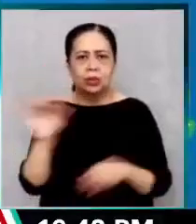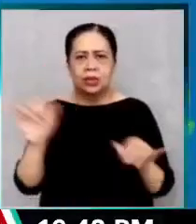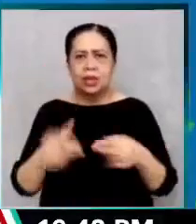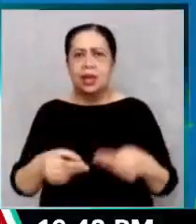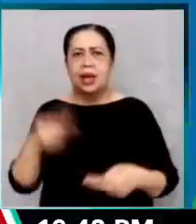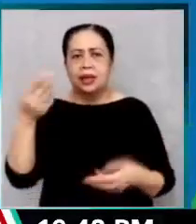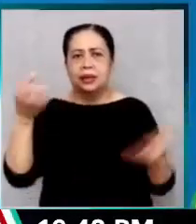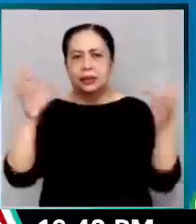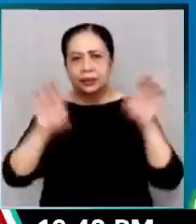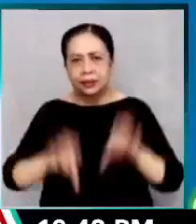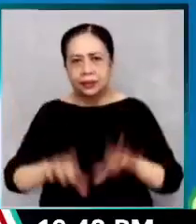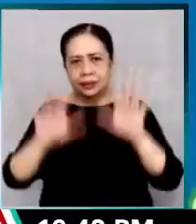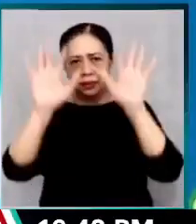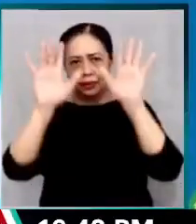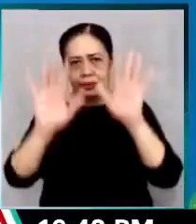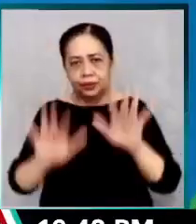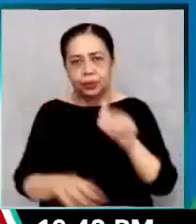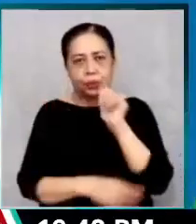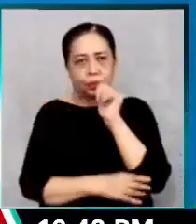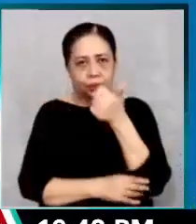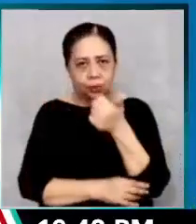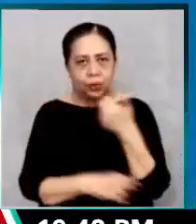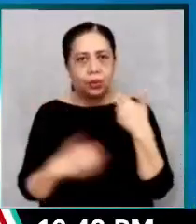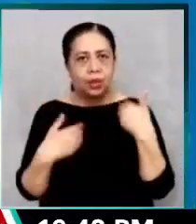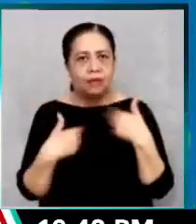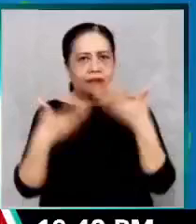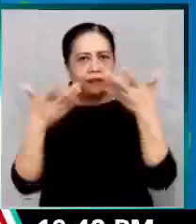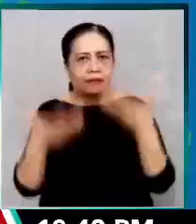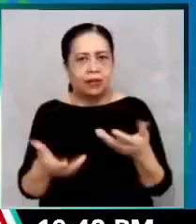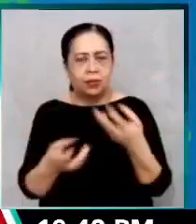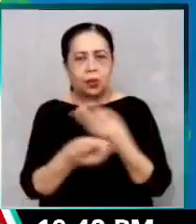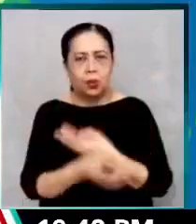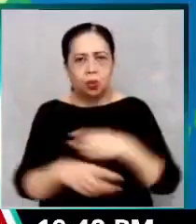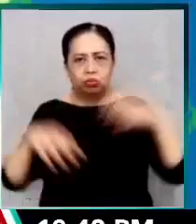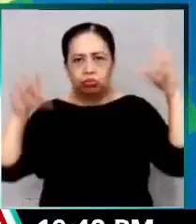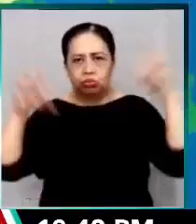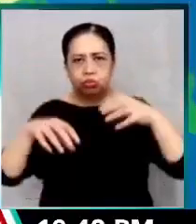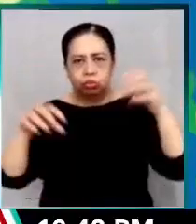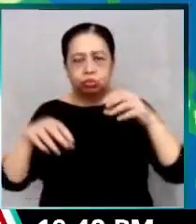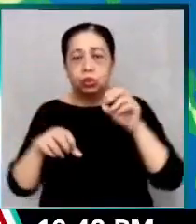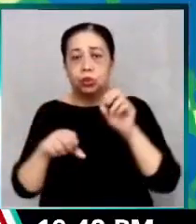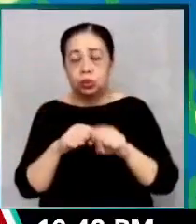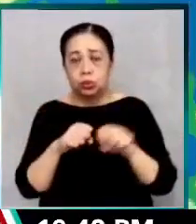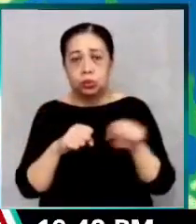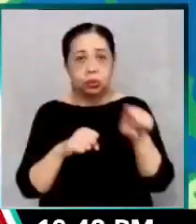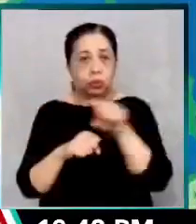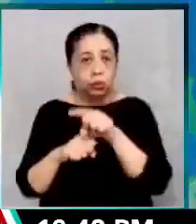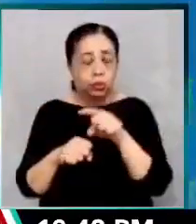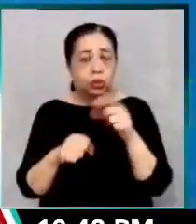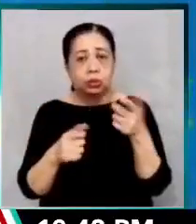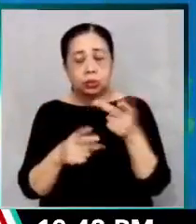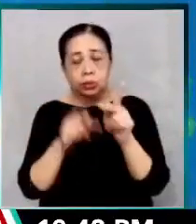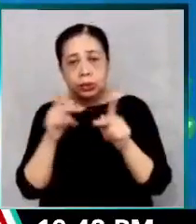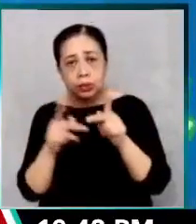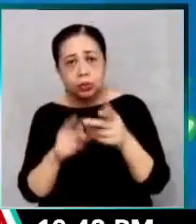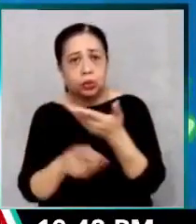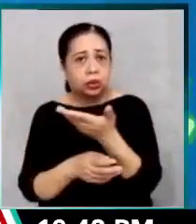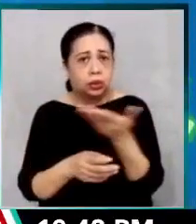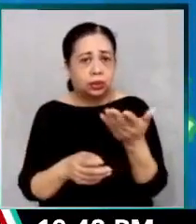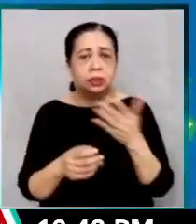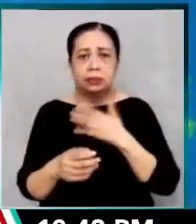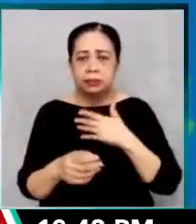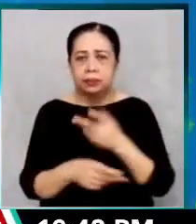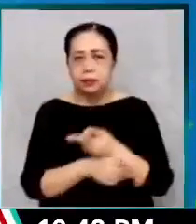mga pag-ulan bukas. May mga heavy to intense rains sa ilang lugar, kaya naman po para sa mga kapuso natin dyan, magdobli ingat po